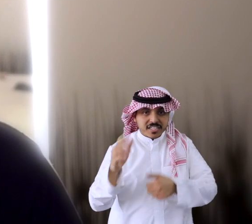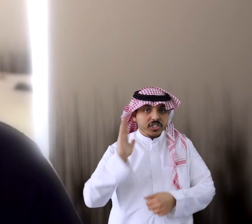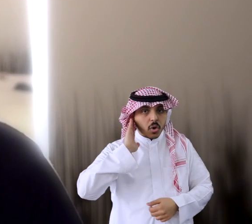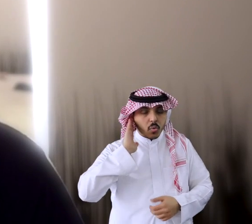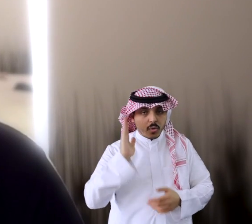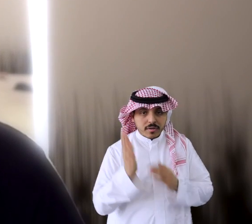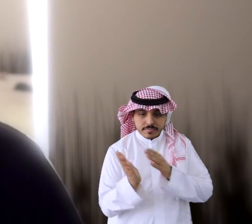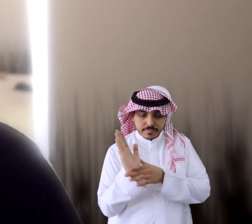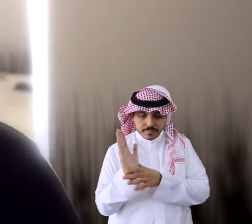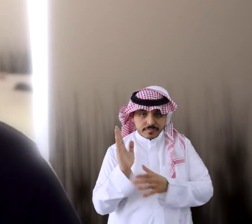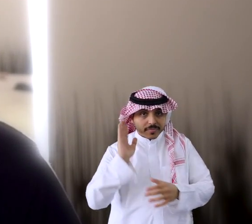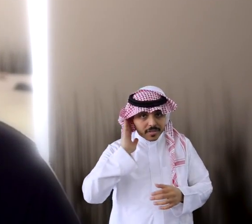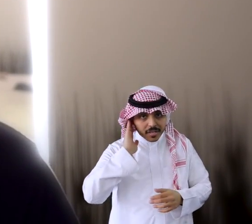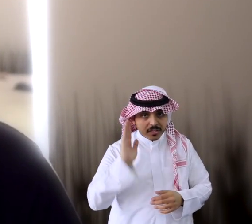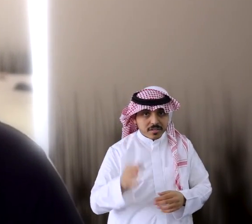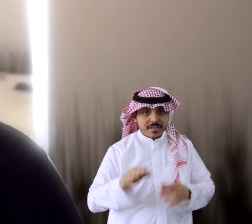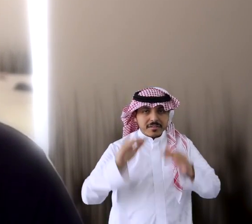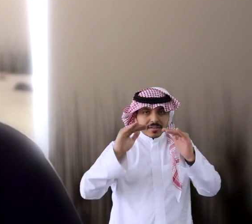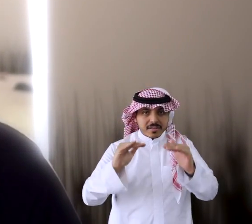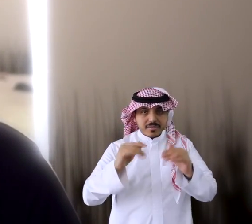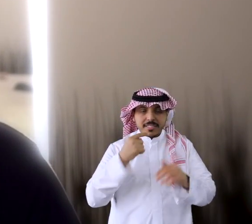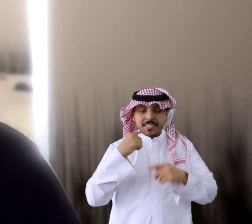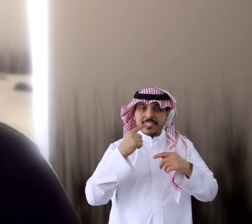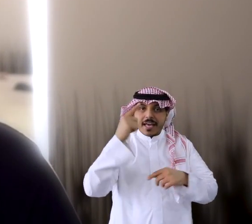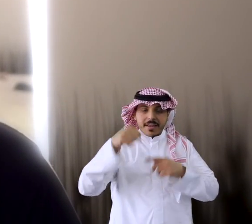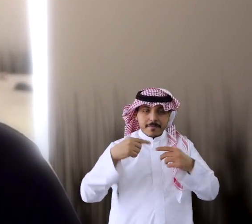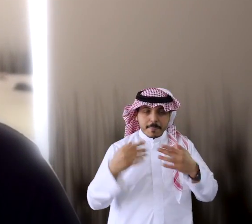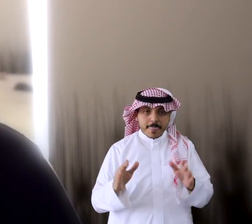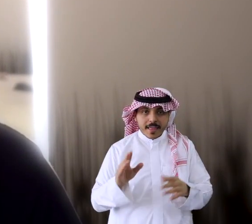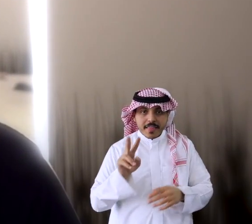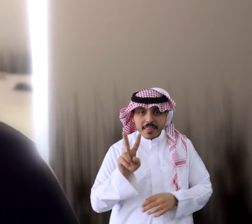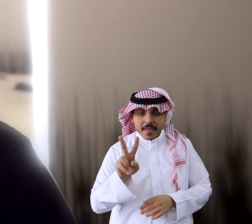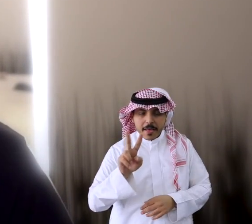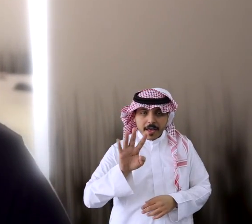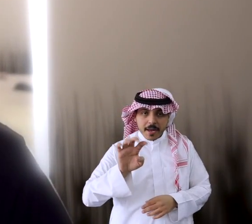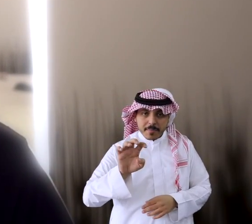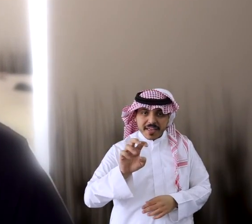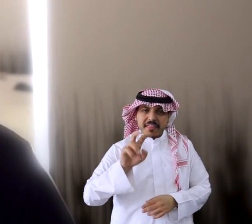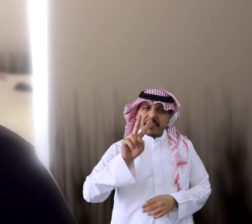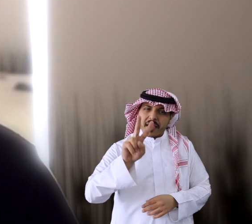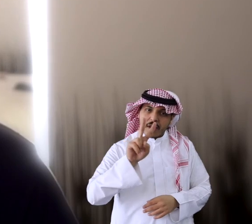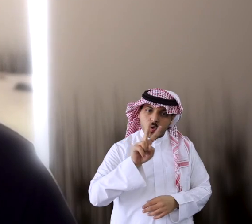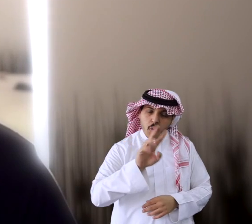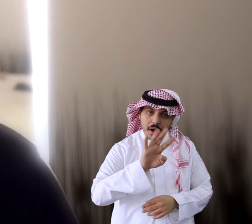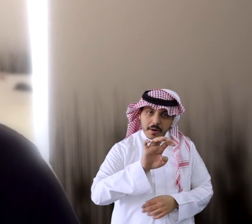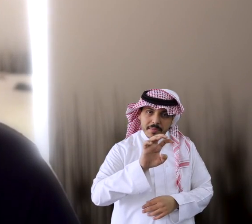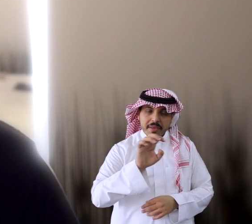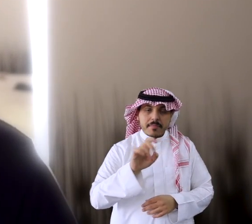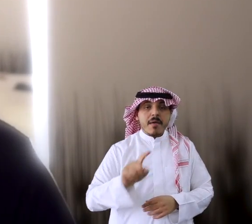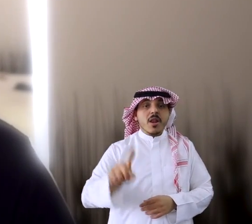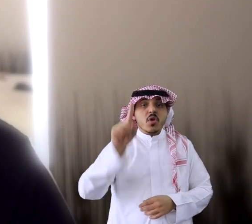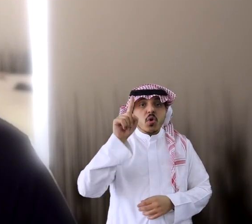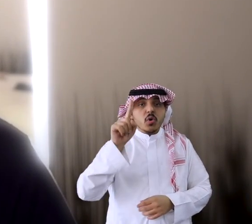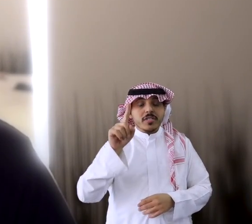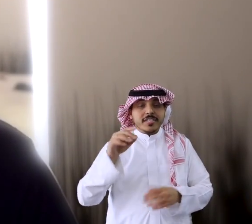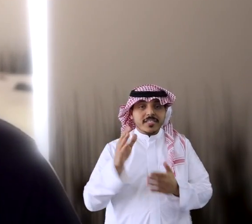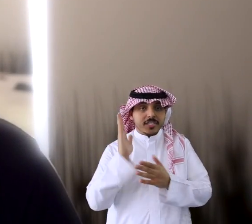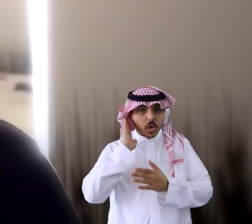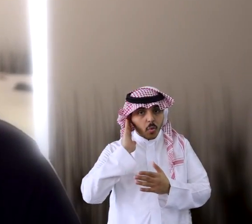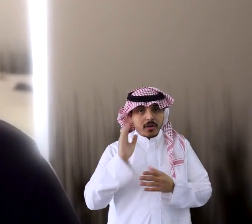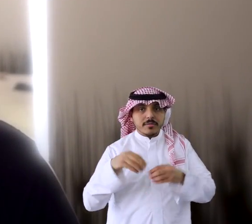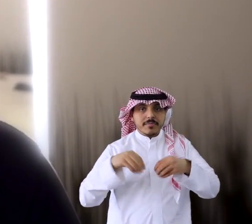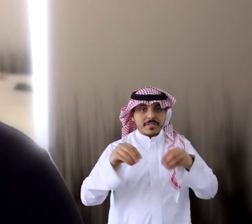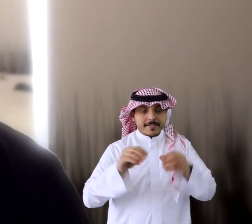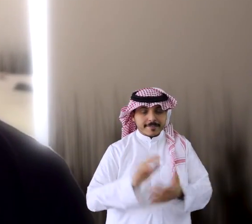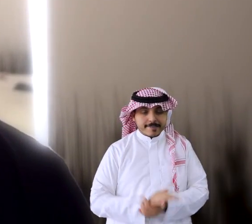جهاز في الربع الأول من السنة. تم تخفيض العدد تقريبا نتكلم على 40 إلى 42 مليون جهاز حيتم إنتاجه في الربع الأول من هذا العام.